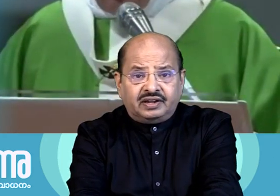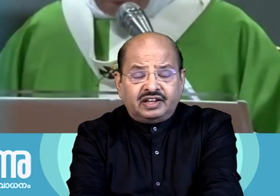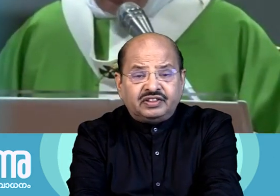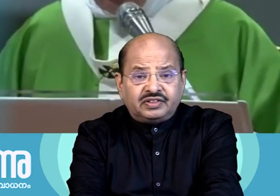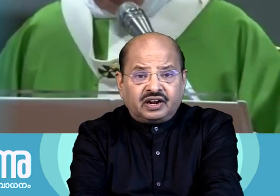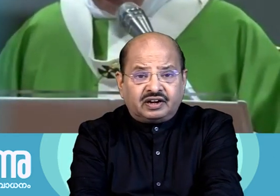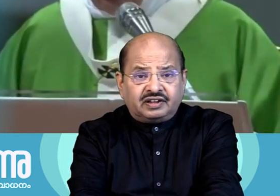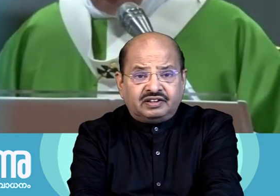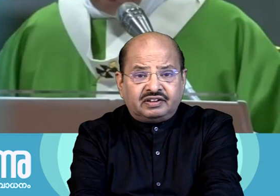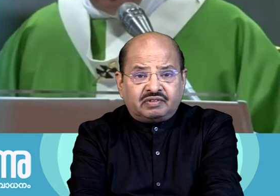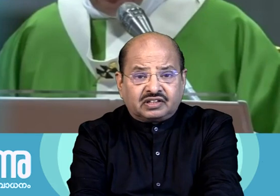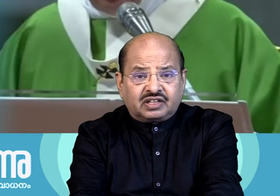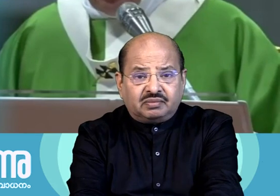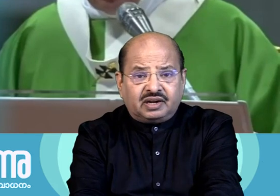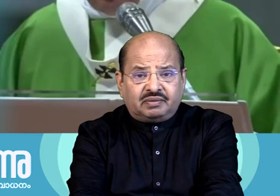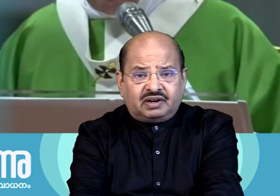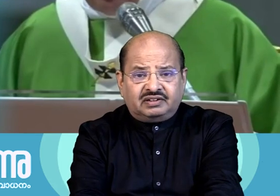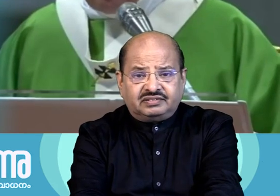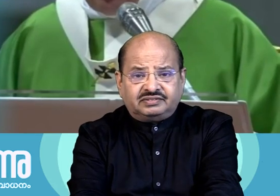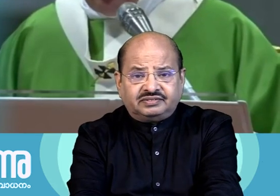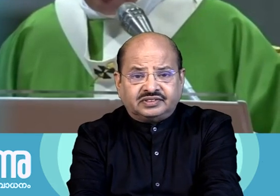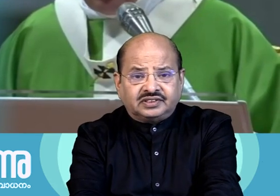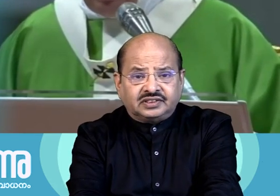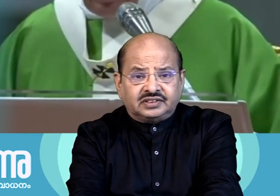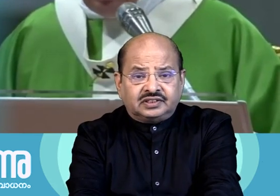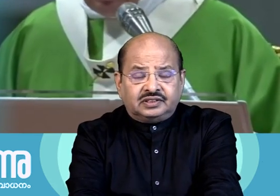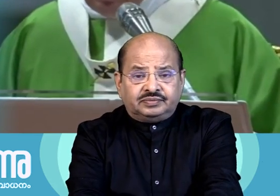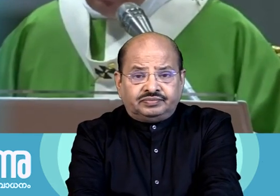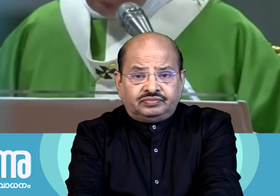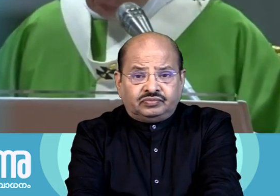സഭയുടെ ഇന്നാണ്, ഇന്ന് വർത്തമാനമാണ്.